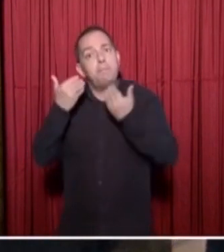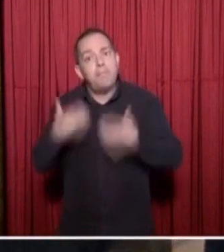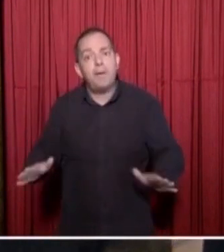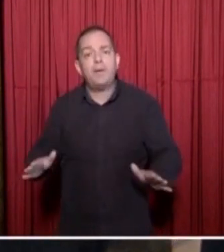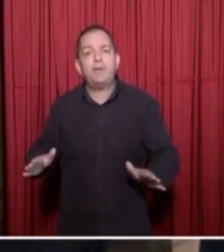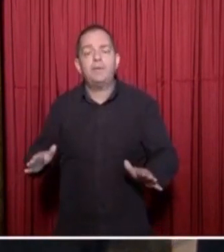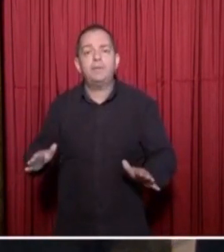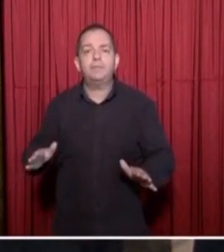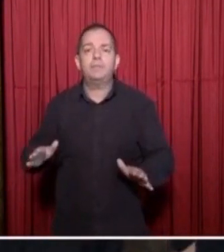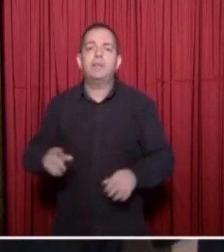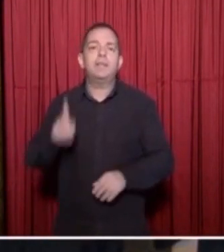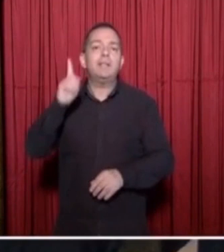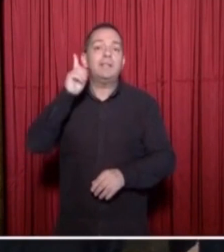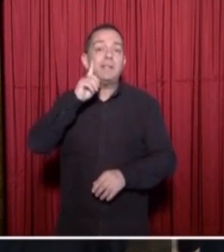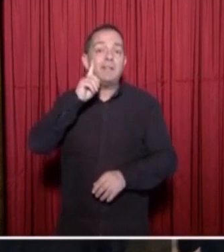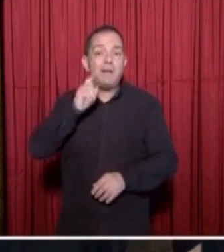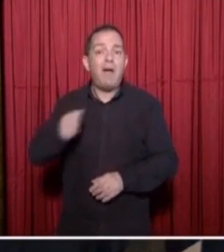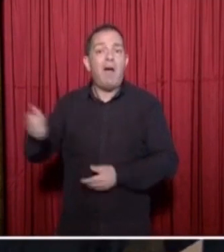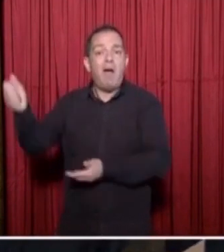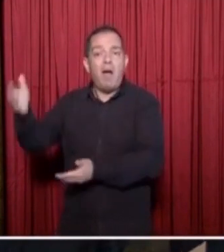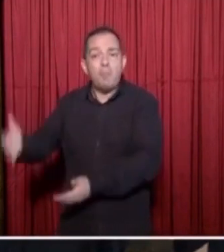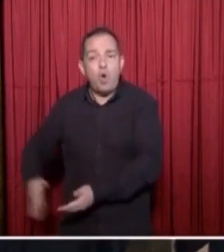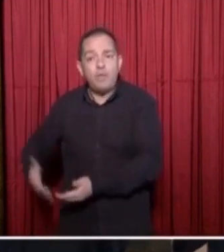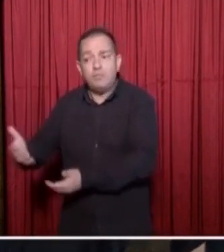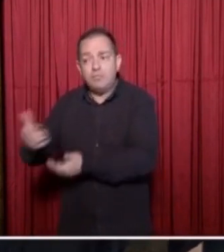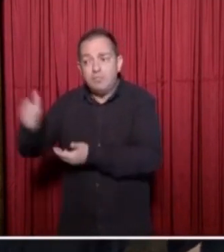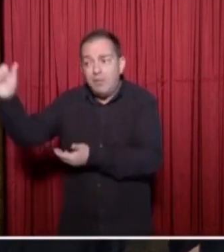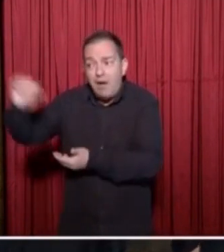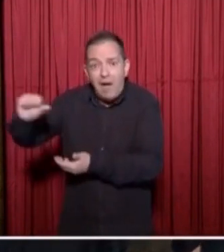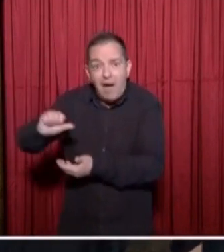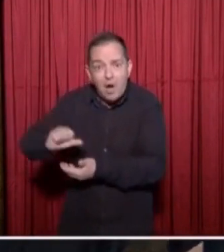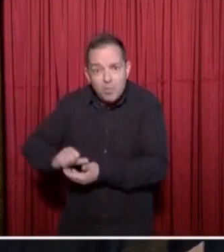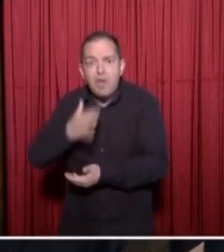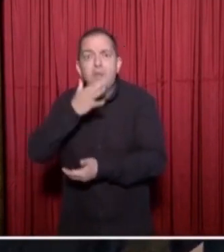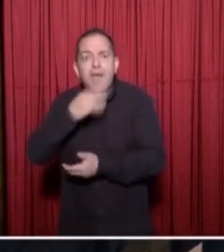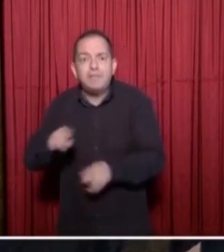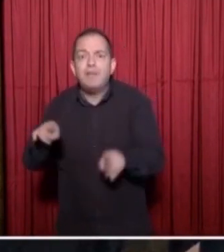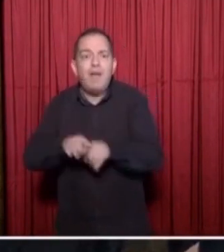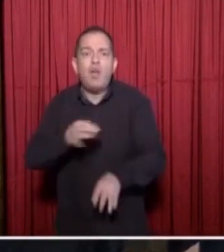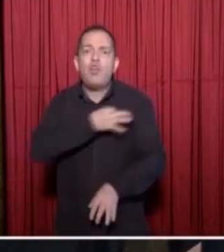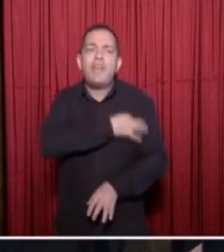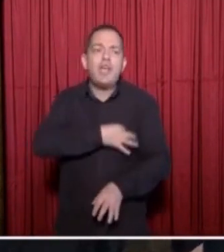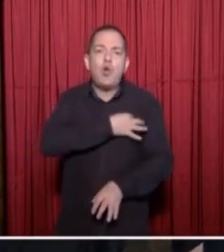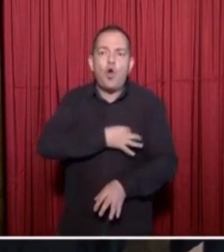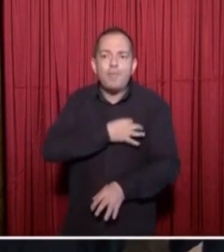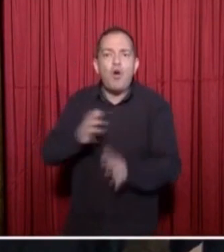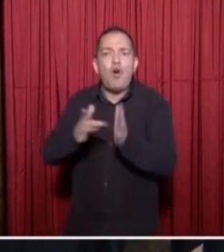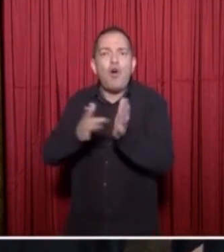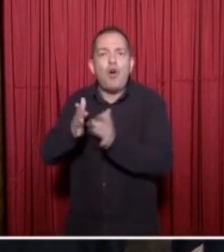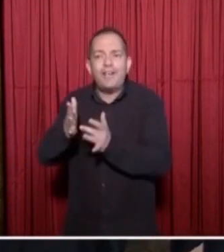Γινή βαλούσα σώματι Χριστού Μύρον, η Νικοδήμου προλαβές μυναλόι, αλλό το